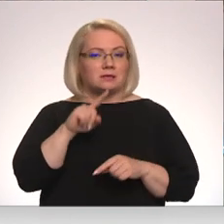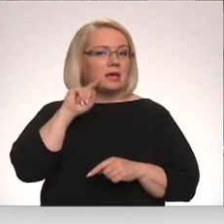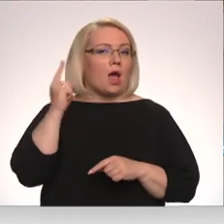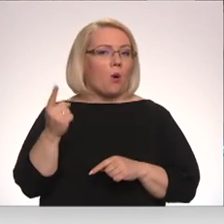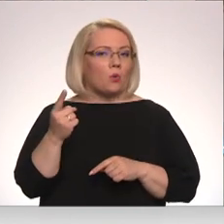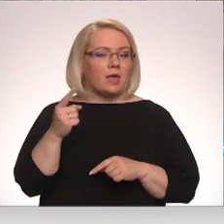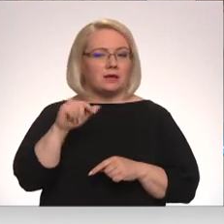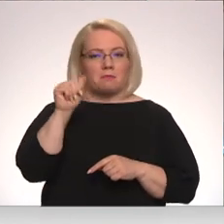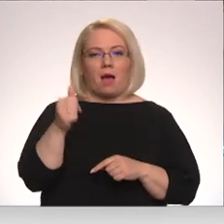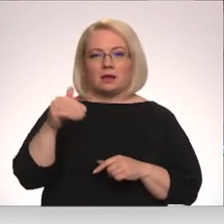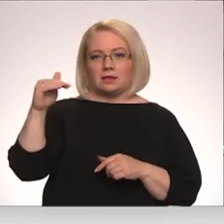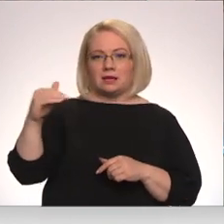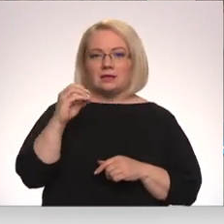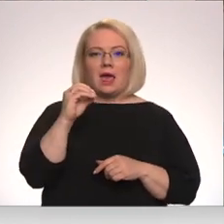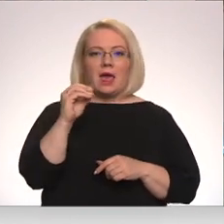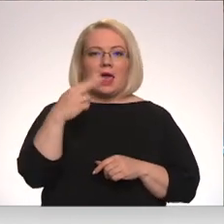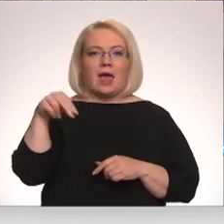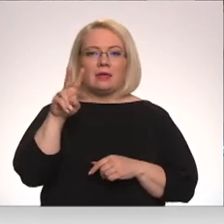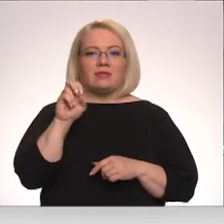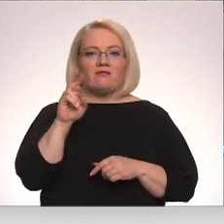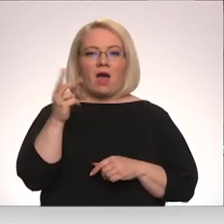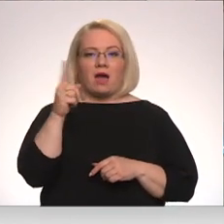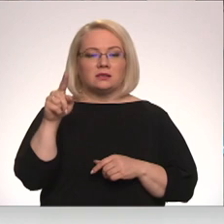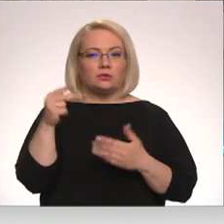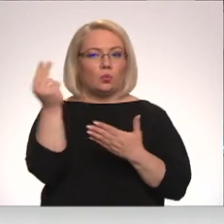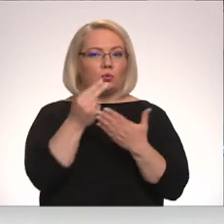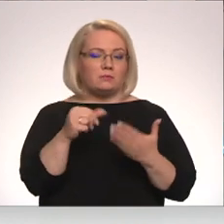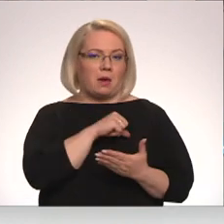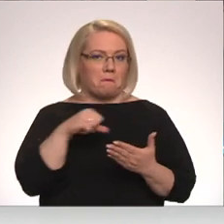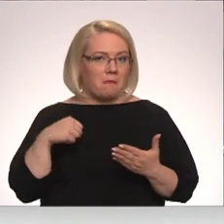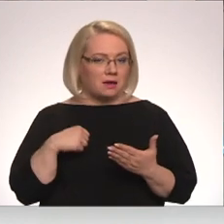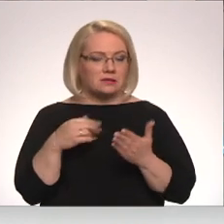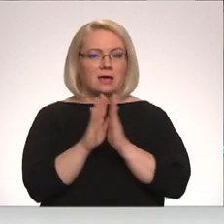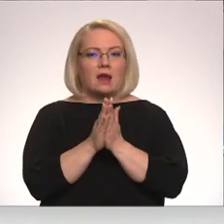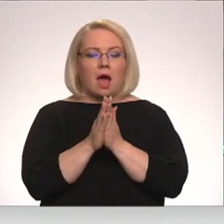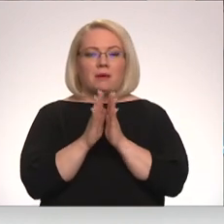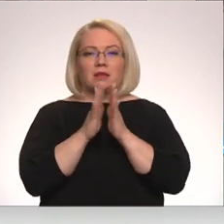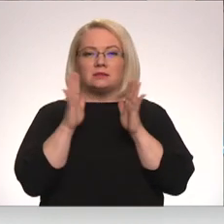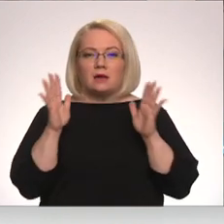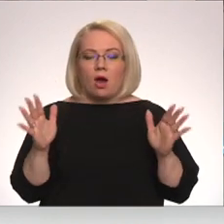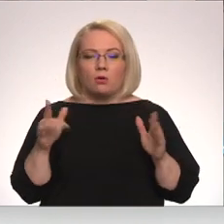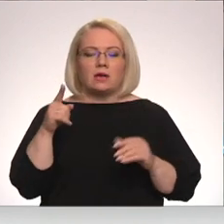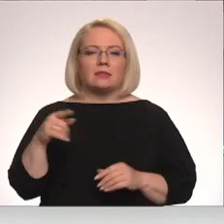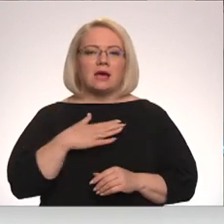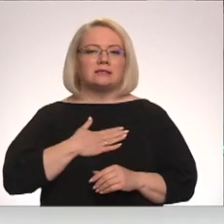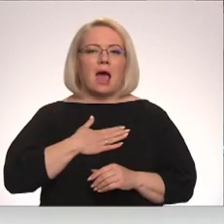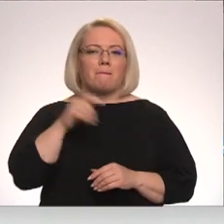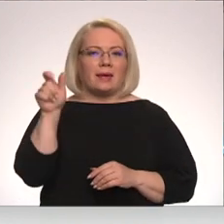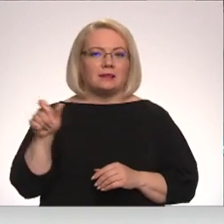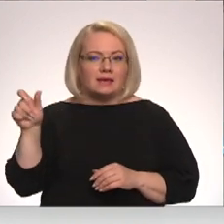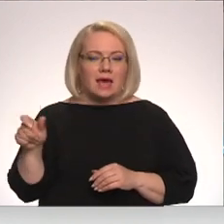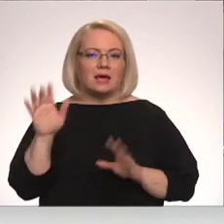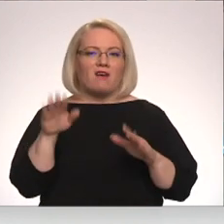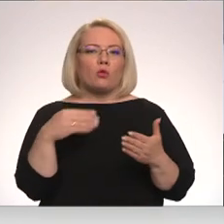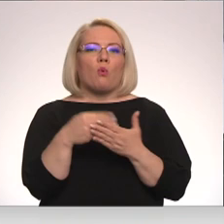mākslinieks Edvards tās uzzīmē pats. Grāmatu jau ir tik daudz, ka nu pat sabilnieki tās varēja novērtēt